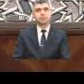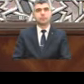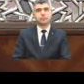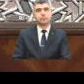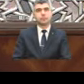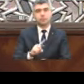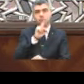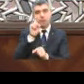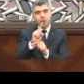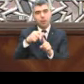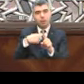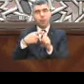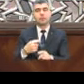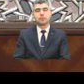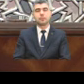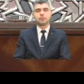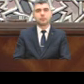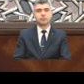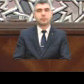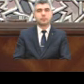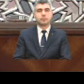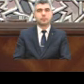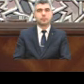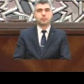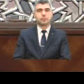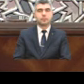السيد نائب المحترم في اطار التعقيب تفضلوا.